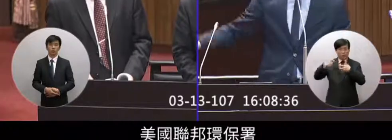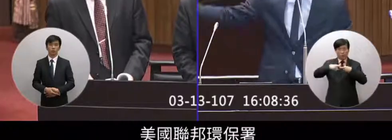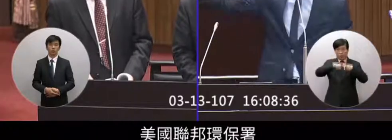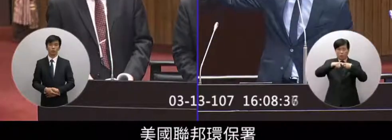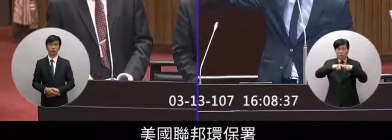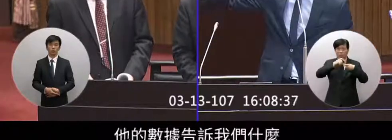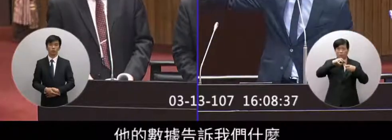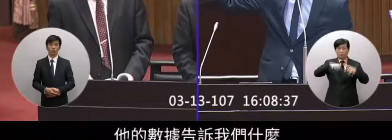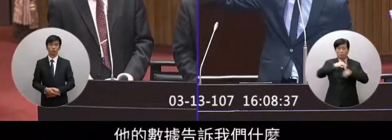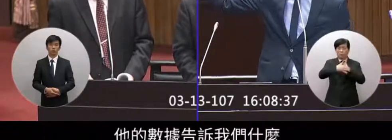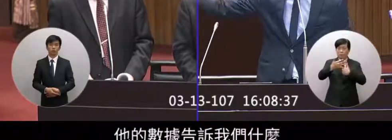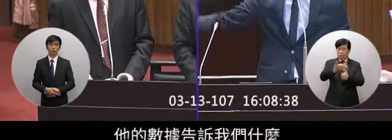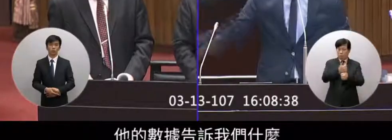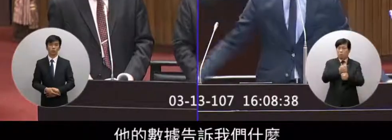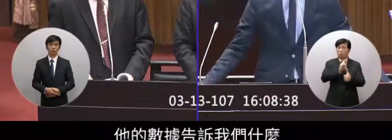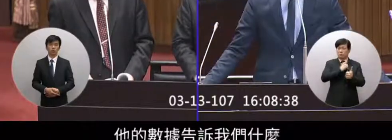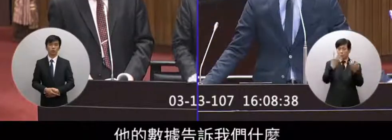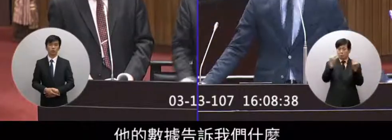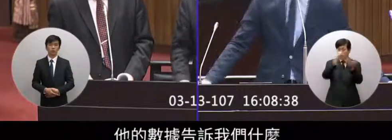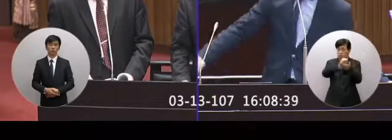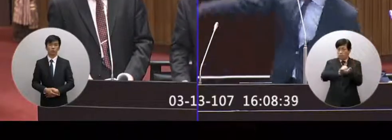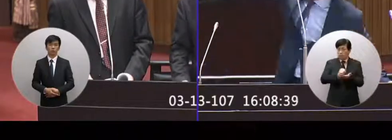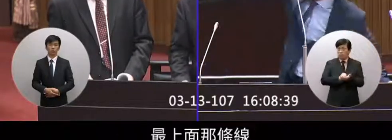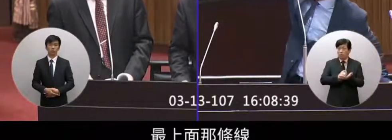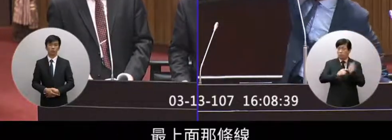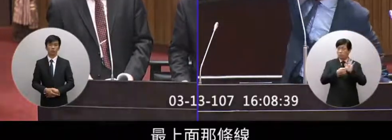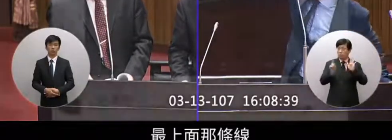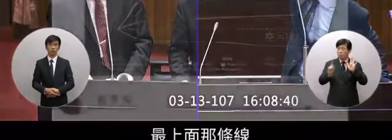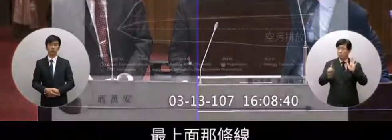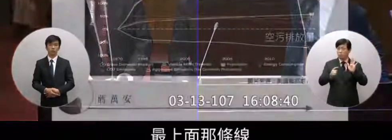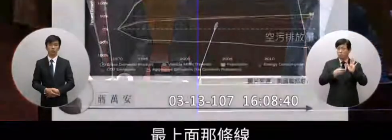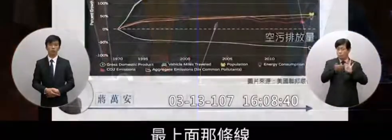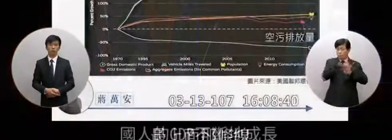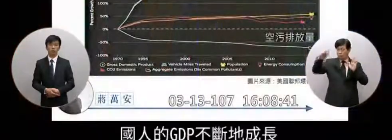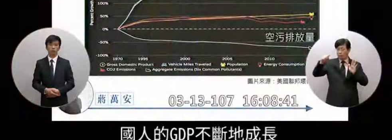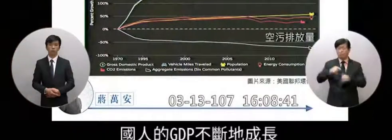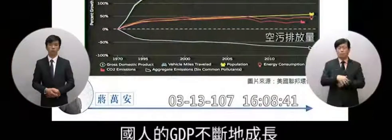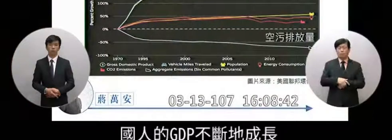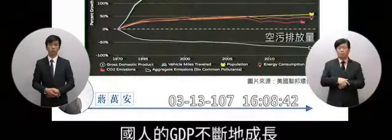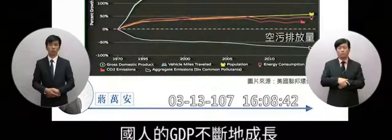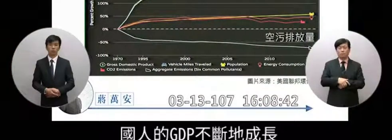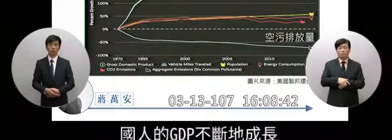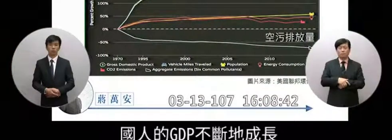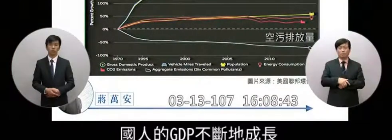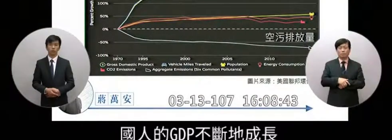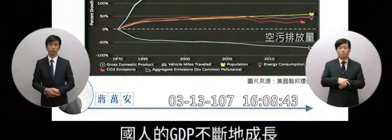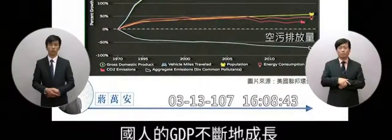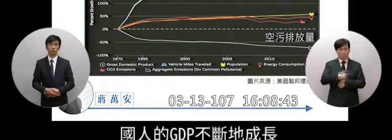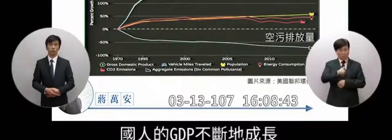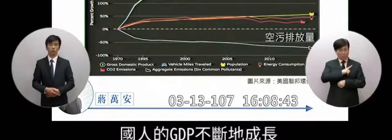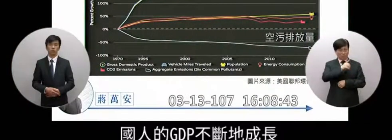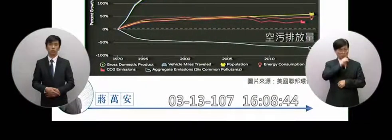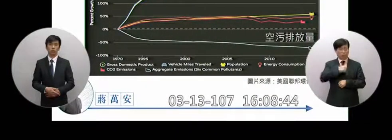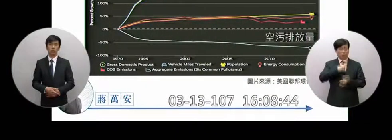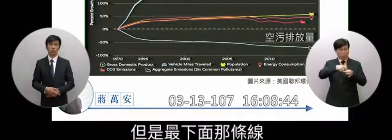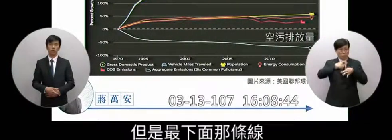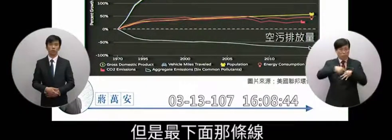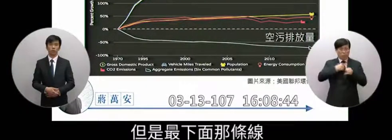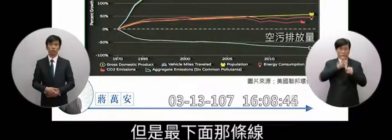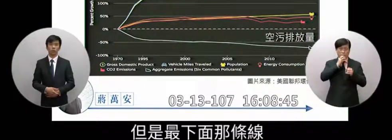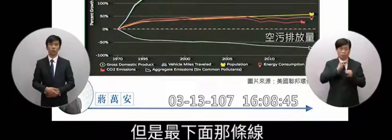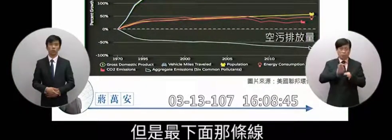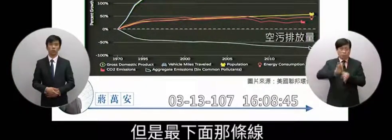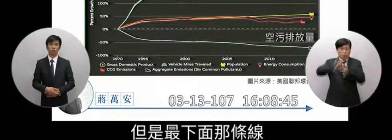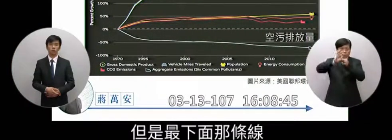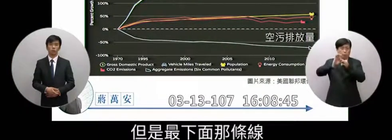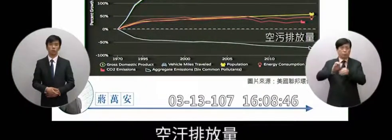邦环保署它的数据告诉我们什么？最上面那条线，国人的 GDP 不断的成长，